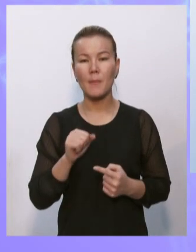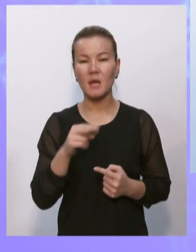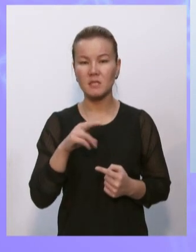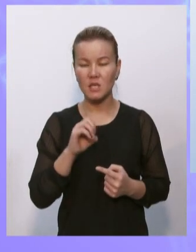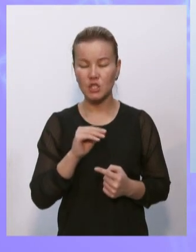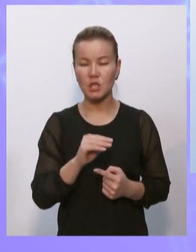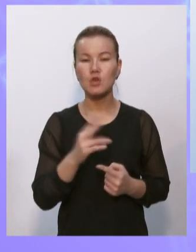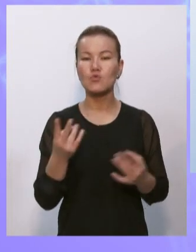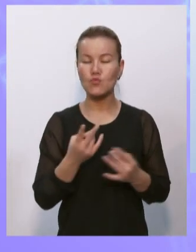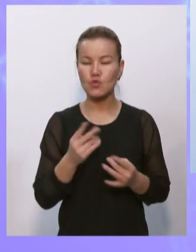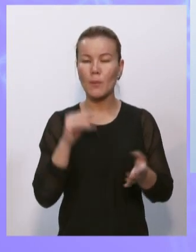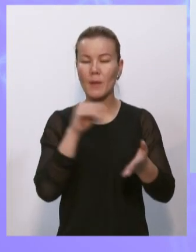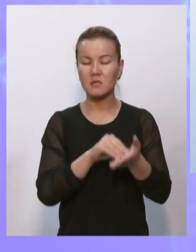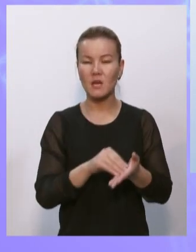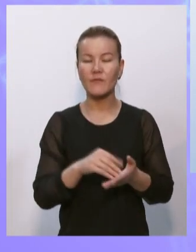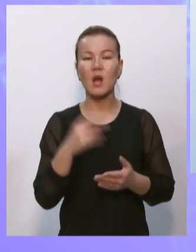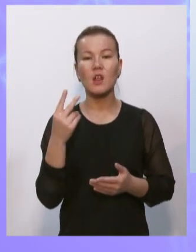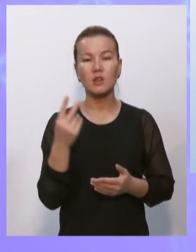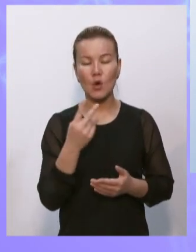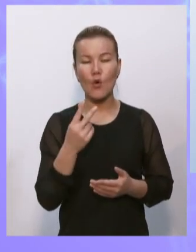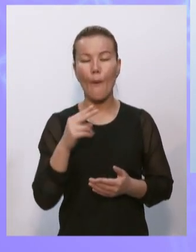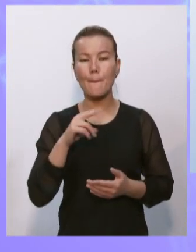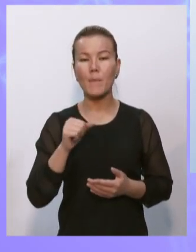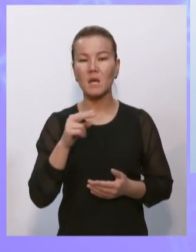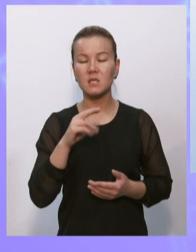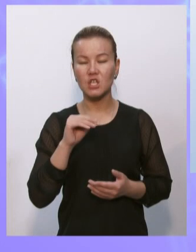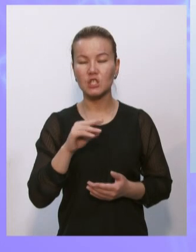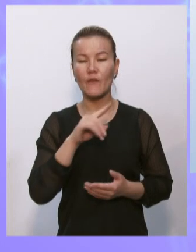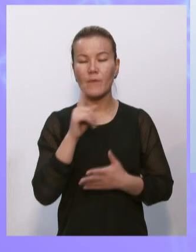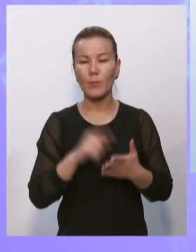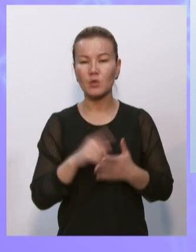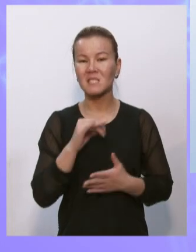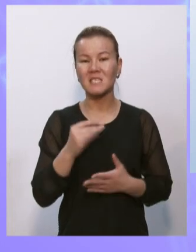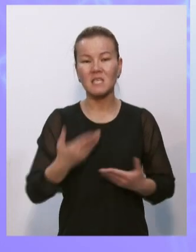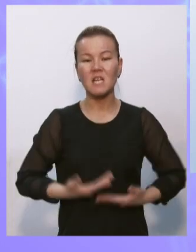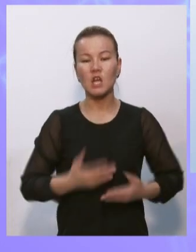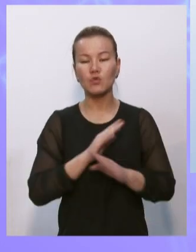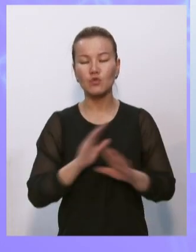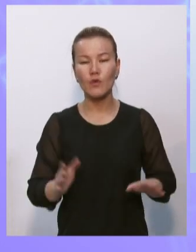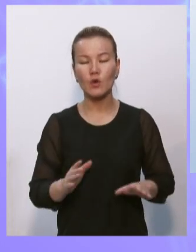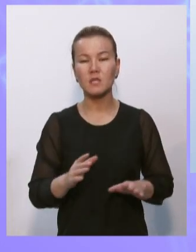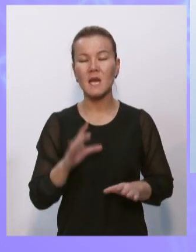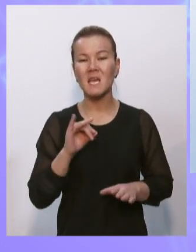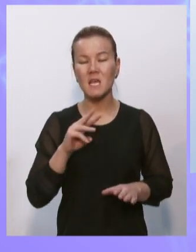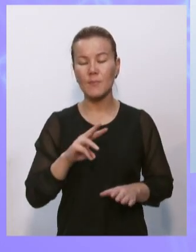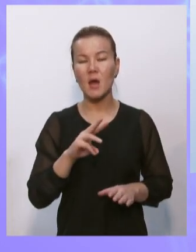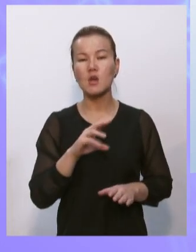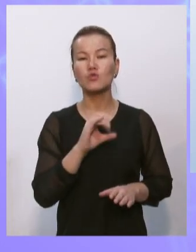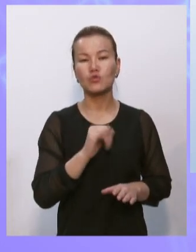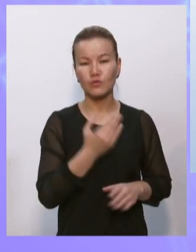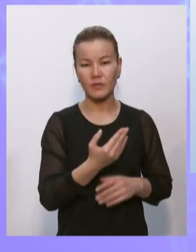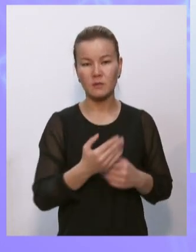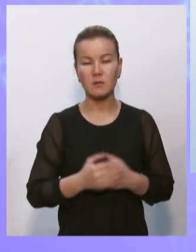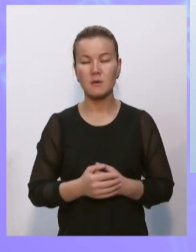падеж, нужно поставить второй падежный вопрос и неодушевленное имя